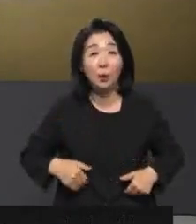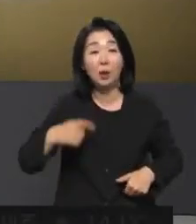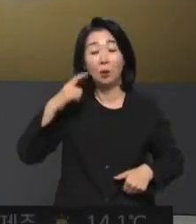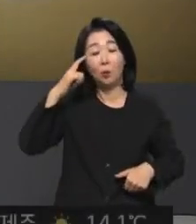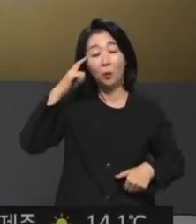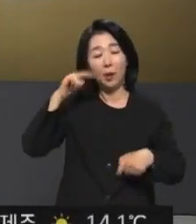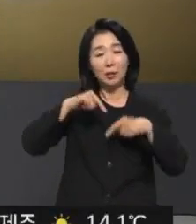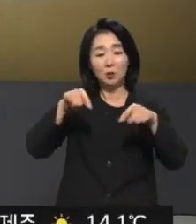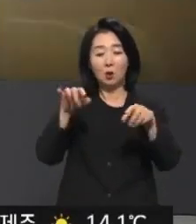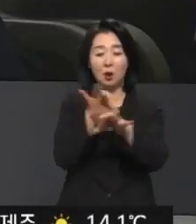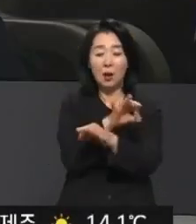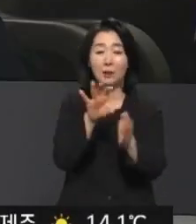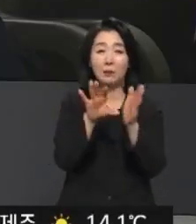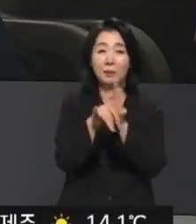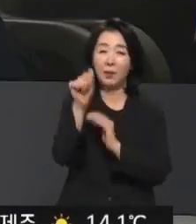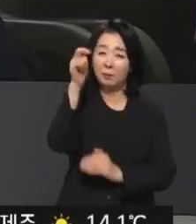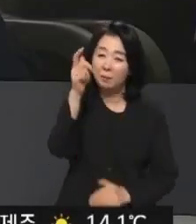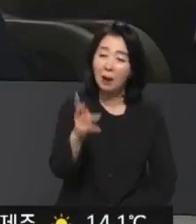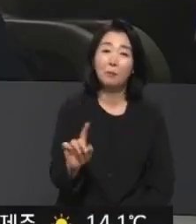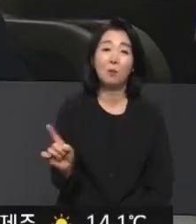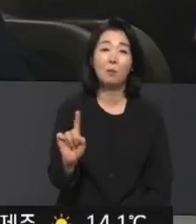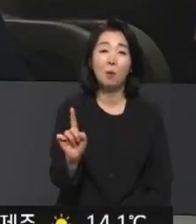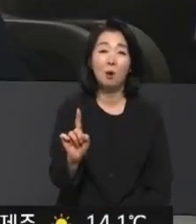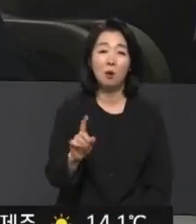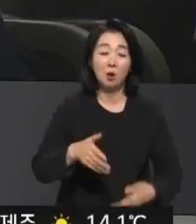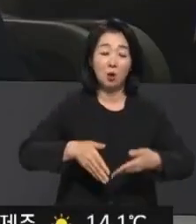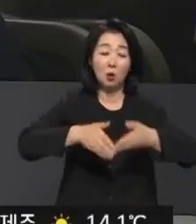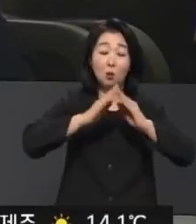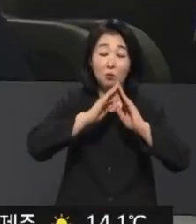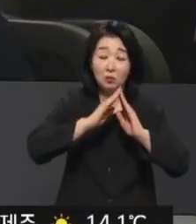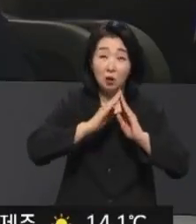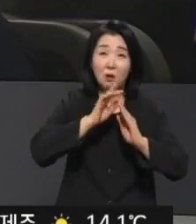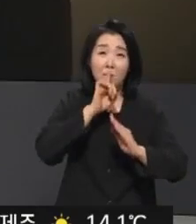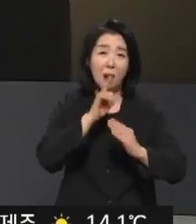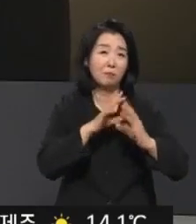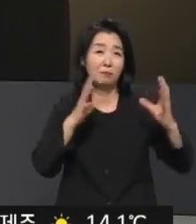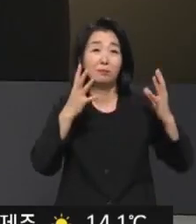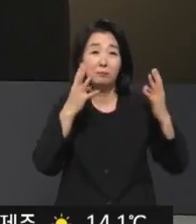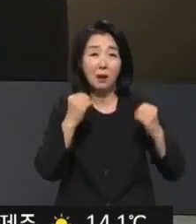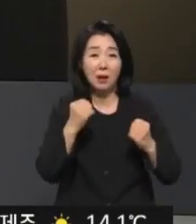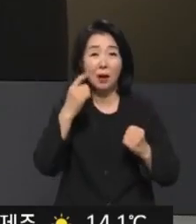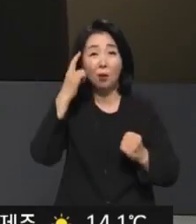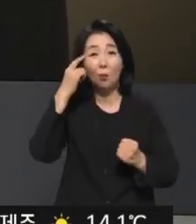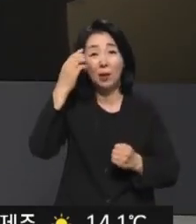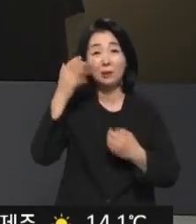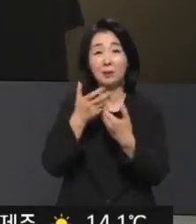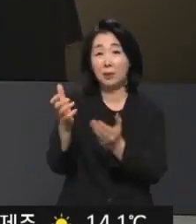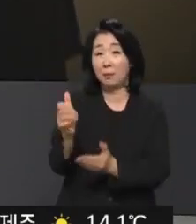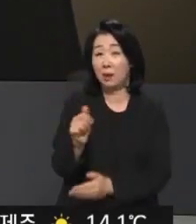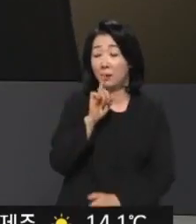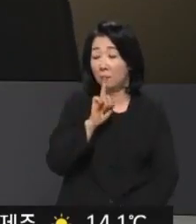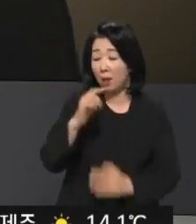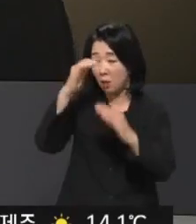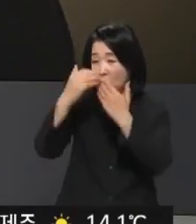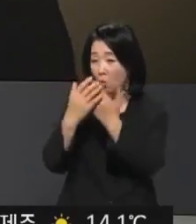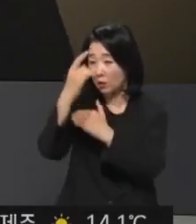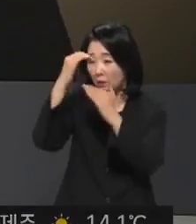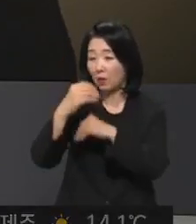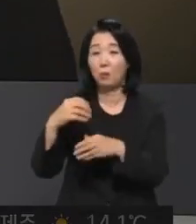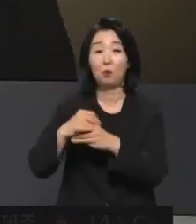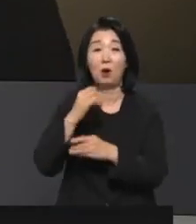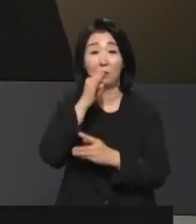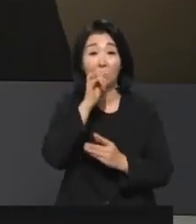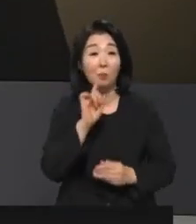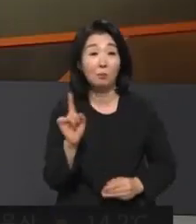매 정권마다 반복되는 건국절 논란, 제가 오늘 다시 찾아보니까 역대 반장들의 발제에는 공통적으로 이 내용이